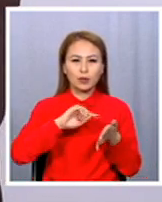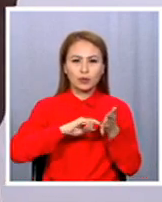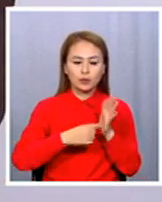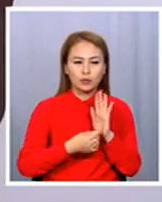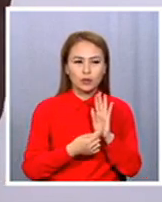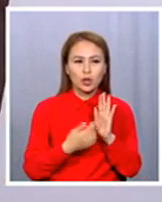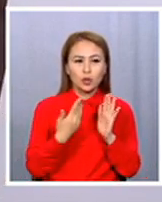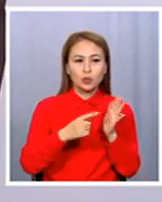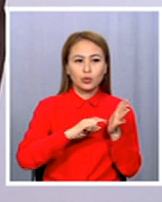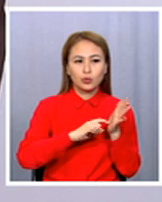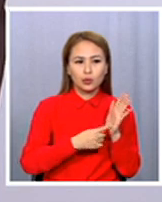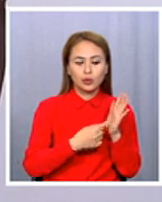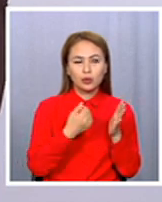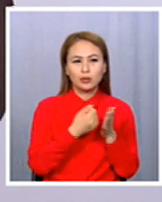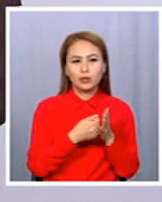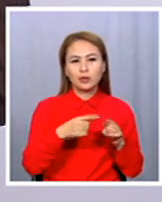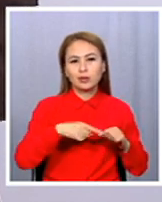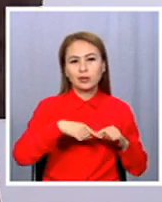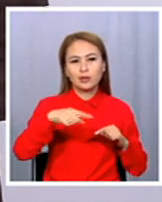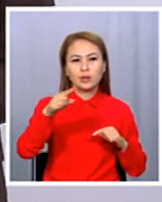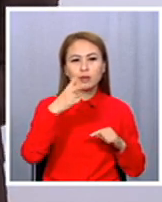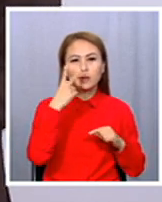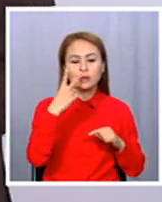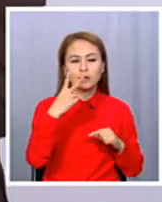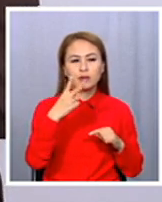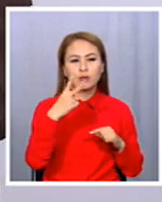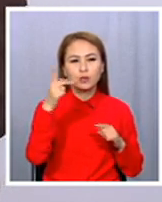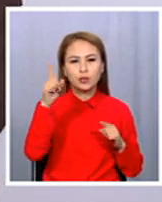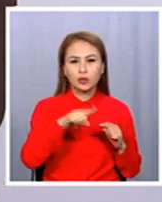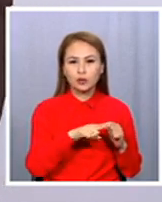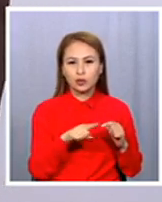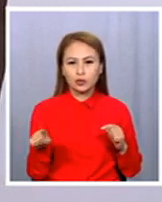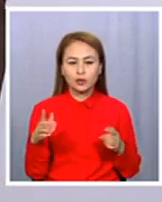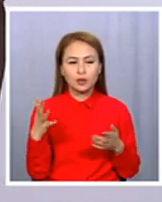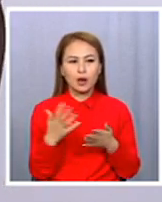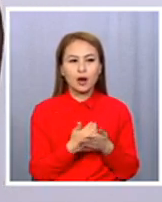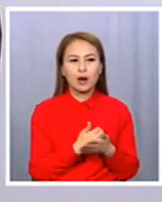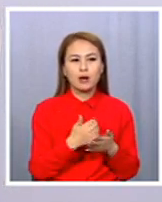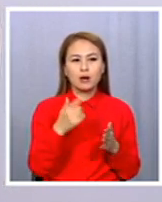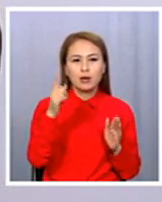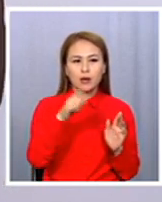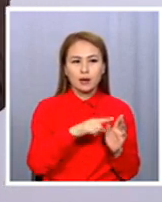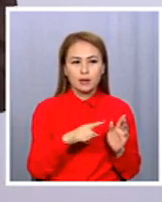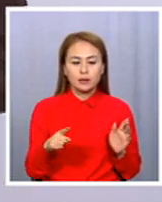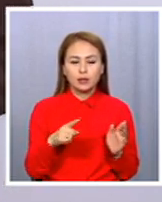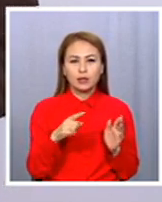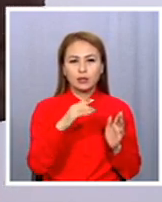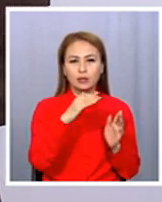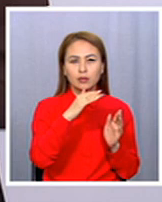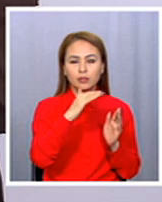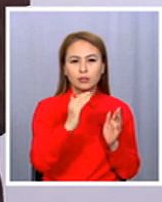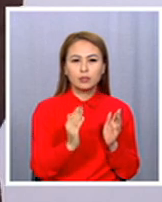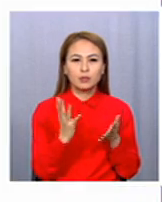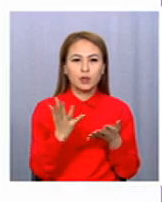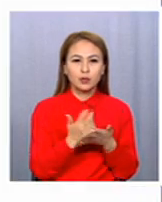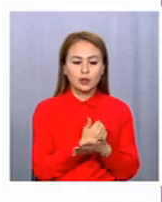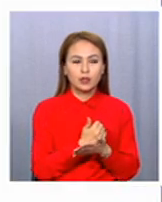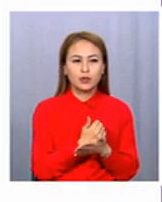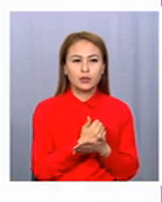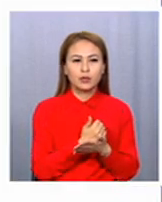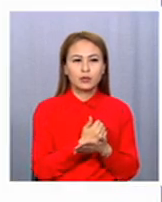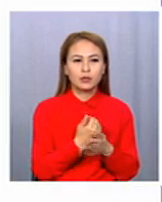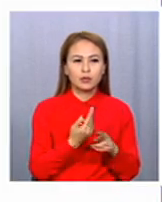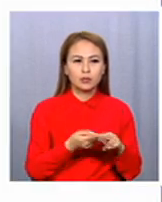осы нүктеден екі сәуле жүргіземіз болар. Екі сәуленің арасында бұрыш пайда болады. Және оны балар